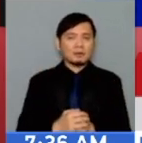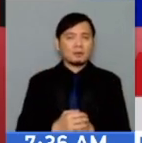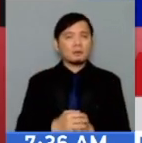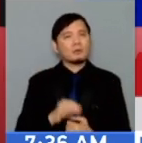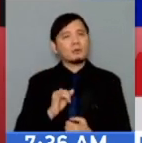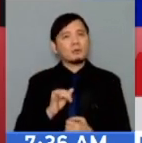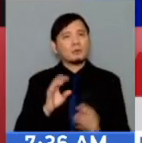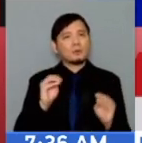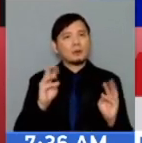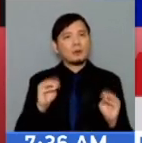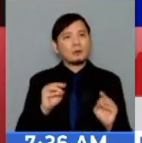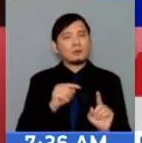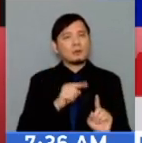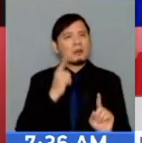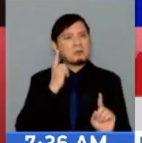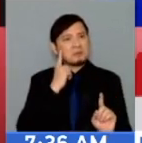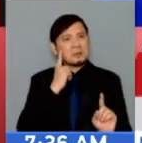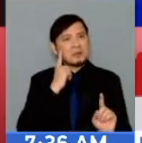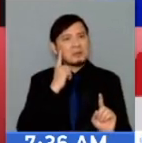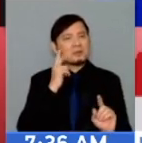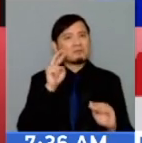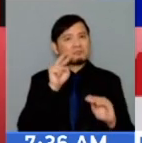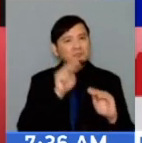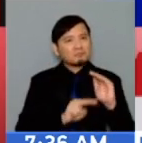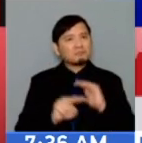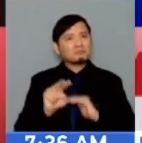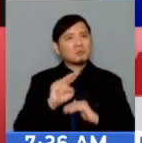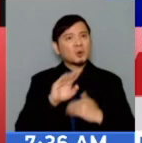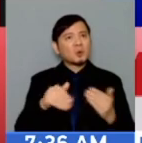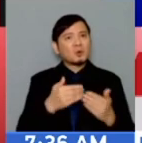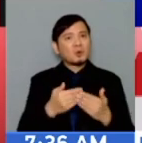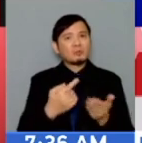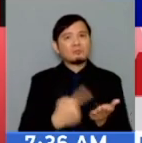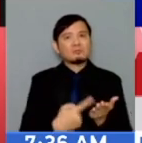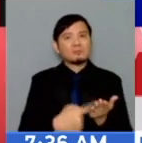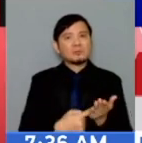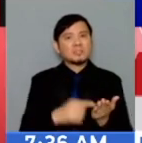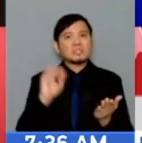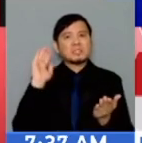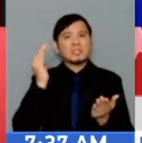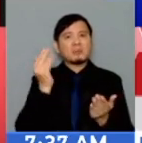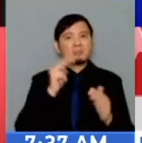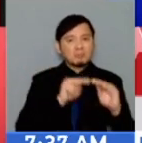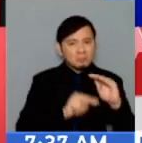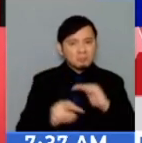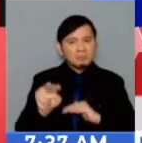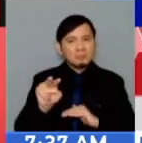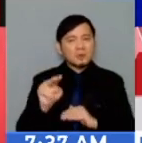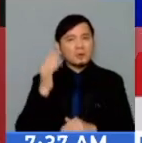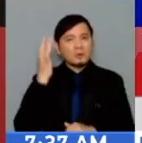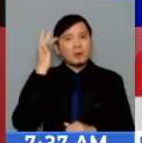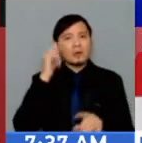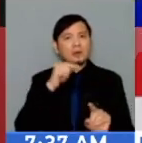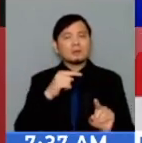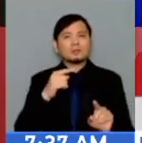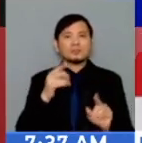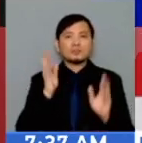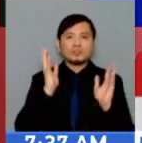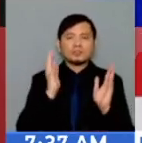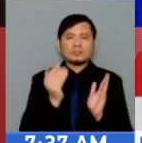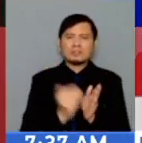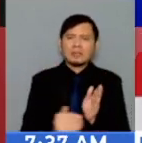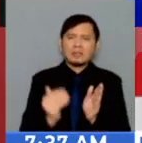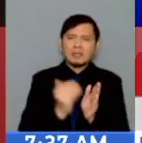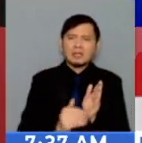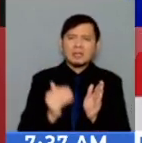premonition yata yung mga napag-usapan namin noon. Because in that conversation, ulit siya ng ulit. Alam mo, Bud, sabi